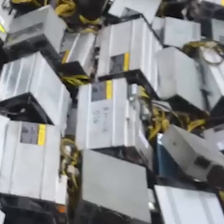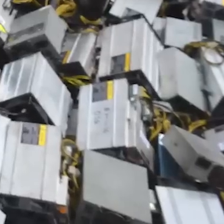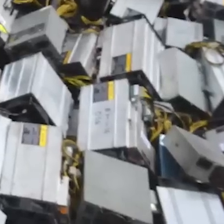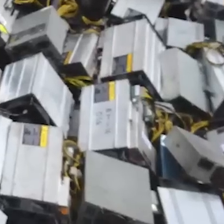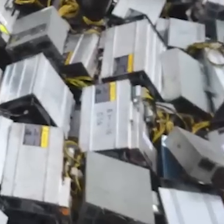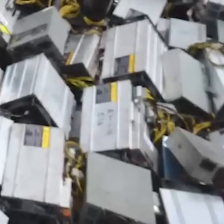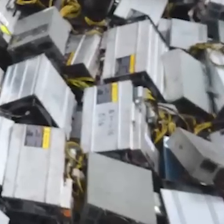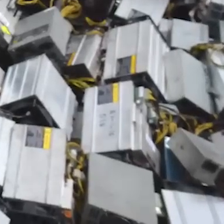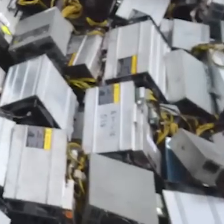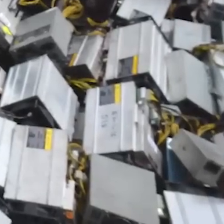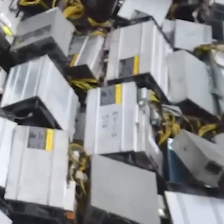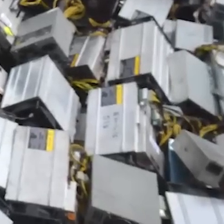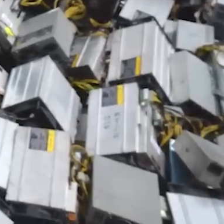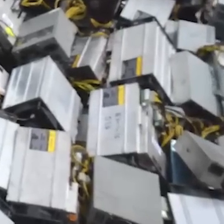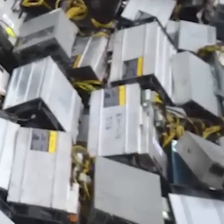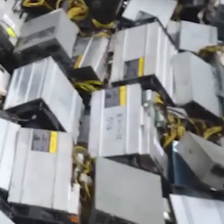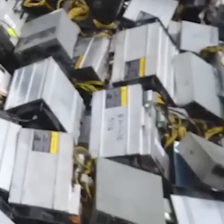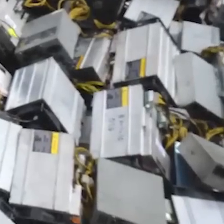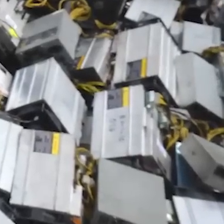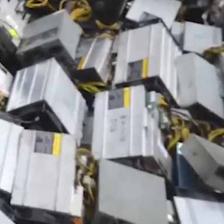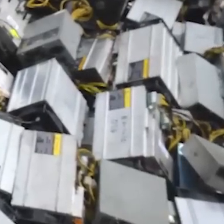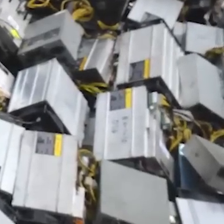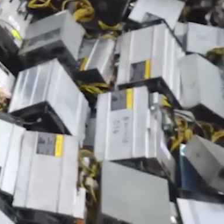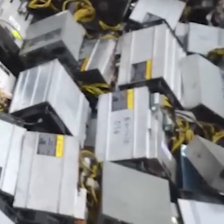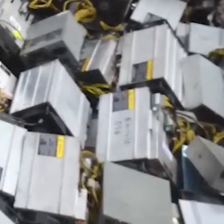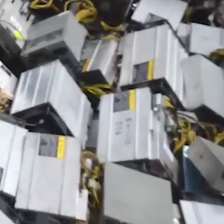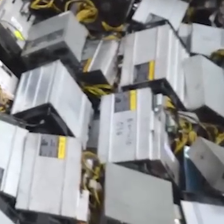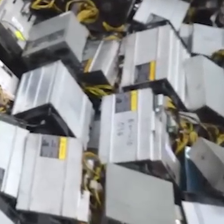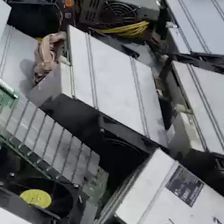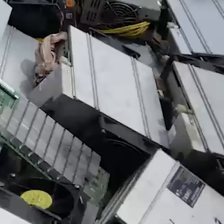telegram kalau yang buka telegram